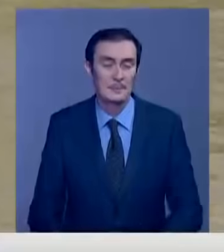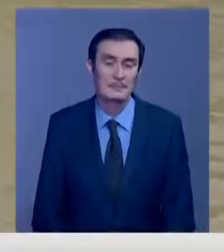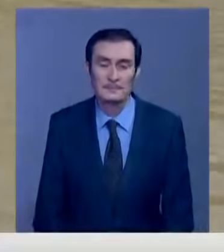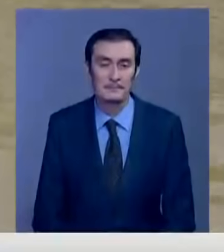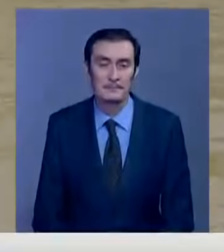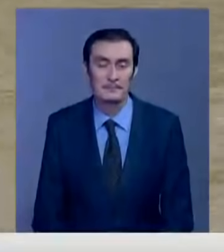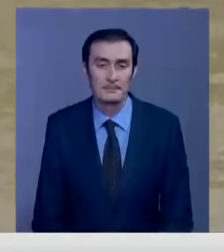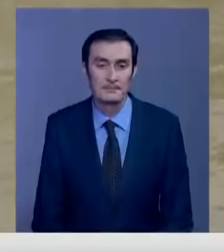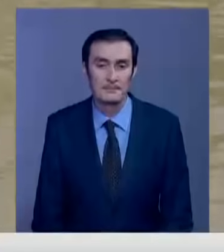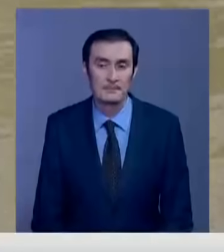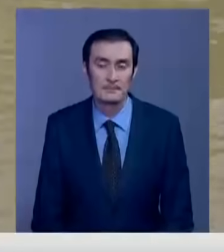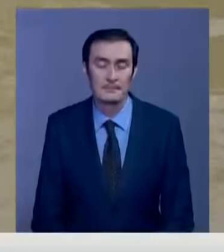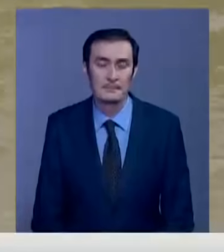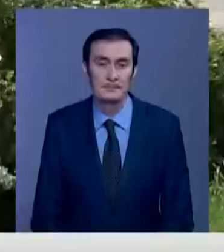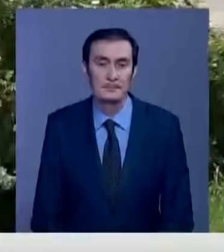объяснить не смогла.